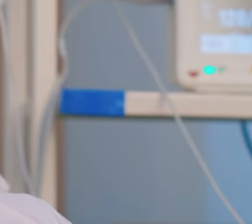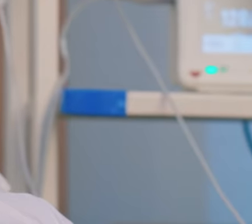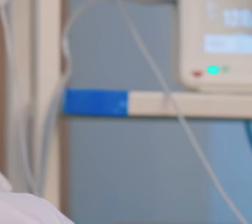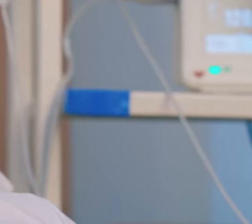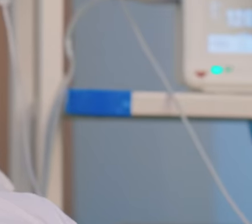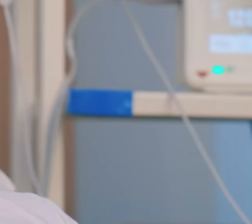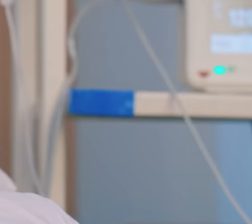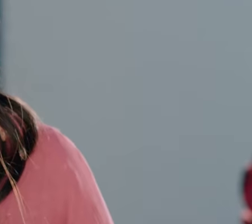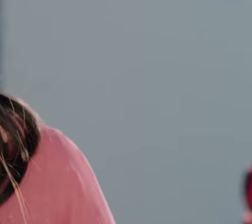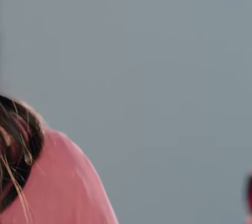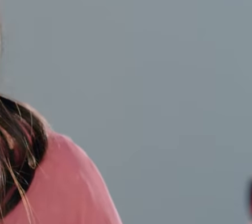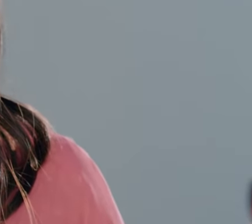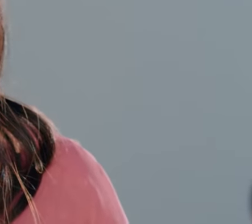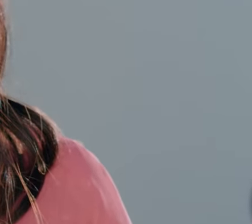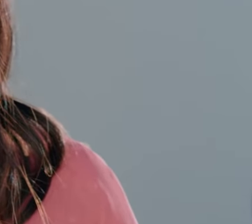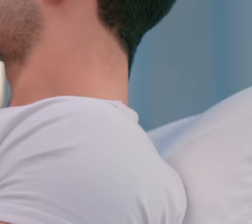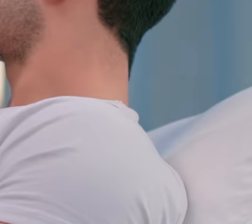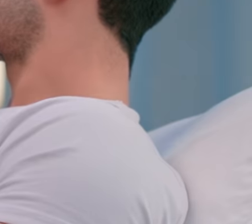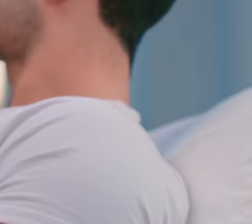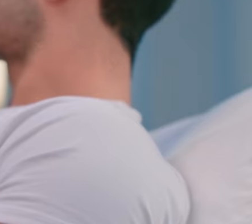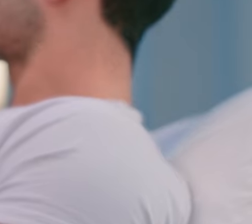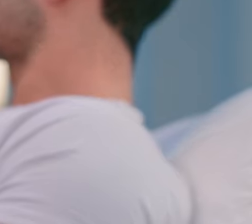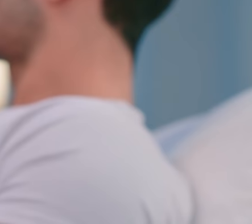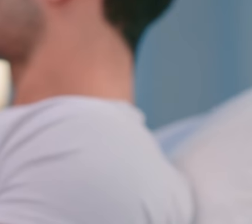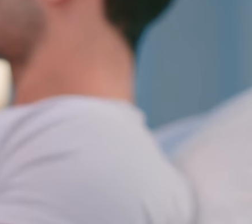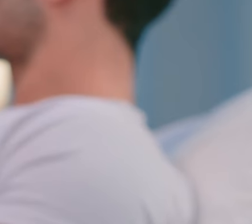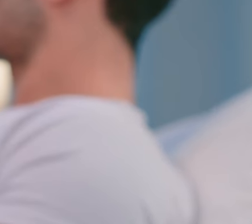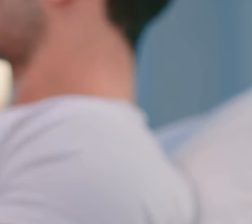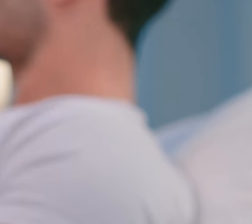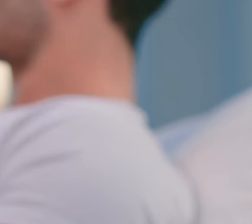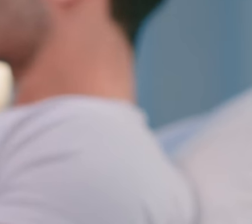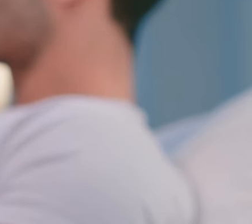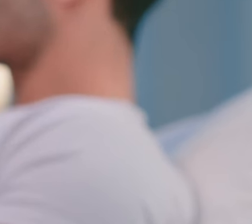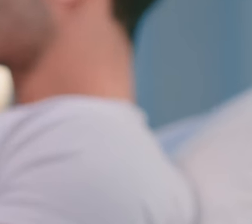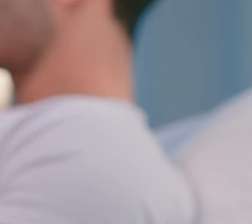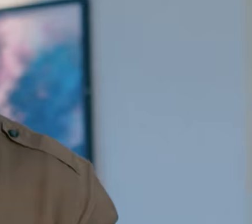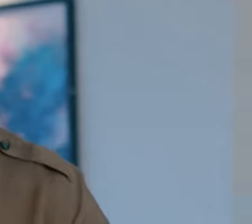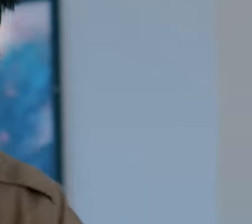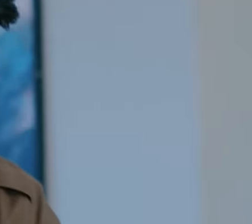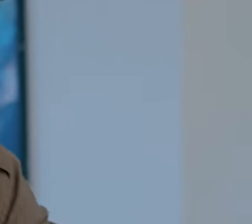Oh,